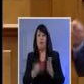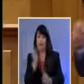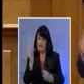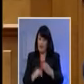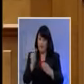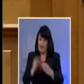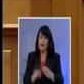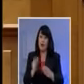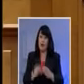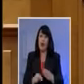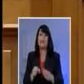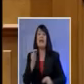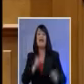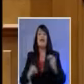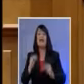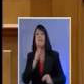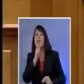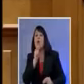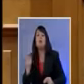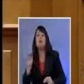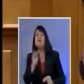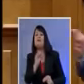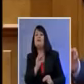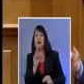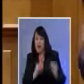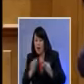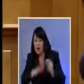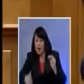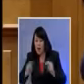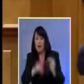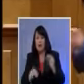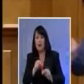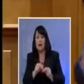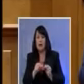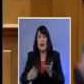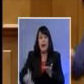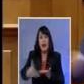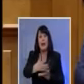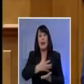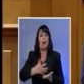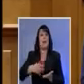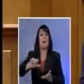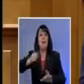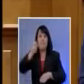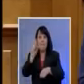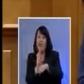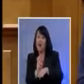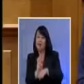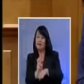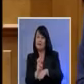αναμετρήσεων και ενός δημοψηφίσματος, καταφέραμε πλεόνασμα μεγαλύτερο από ό,τι εσείς αφήσατε στα άδεια ταμεία που